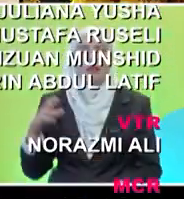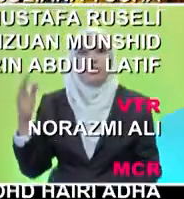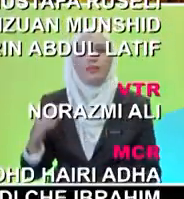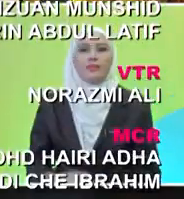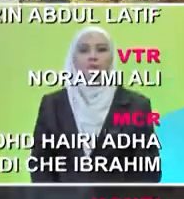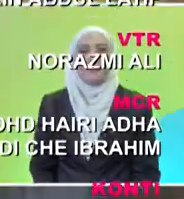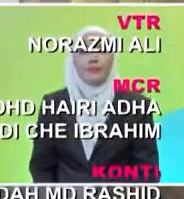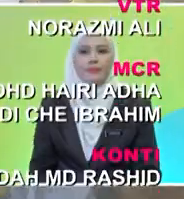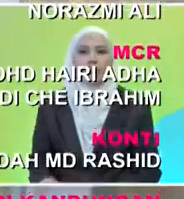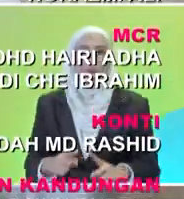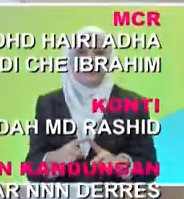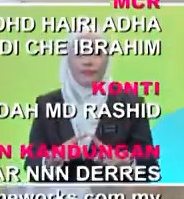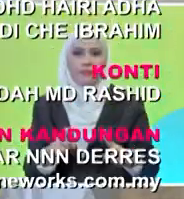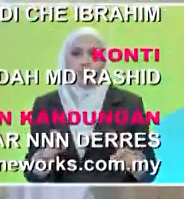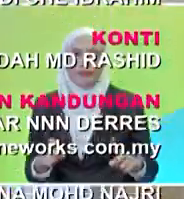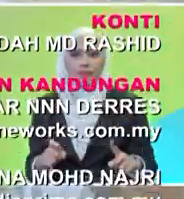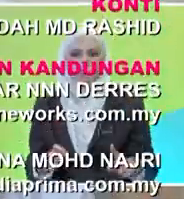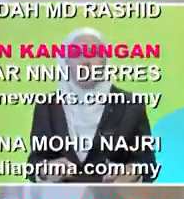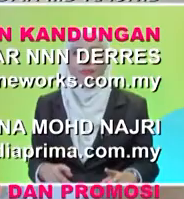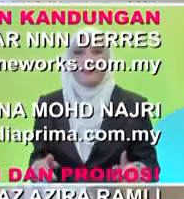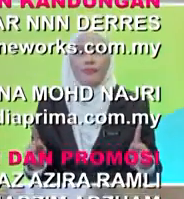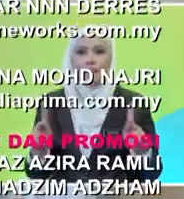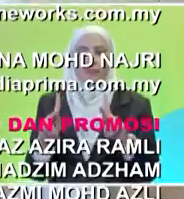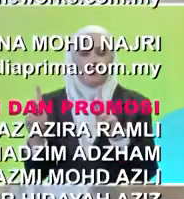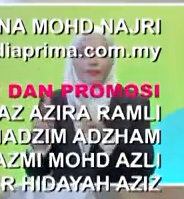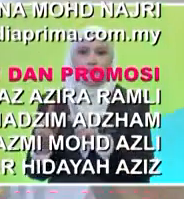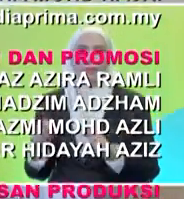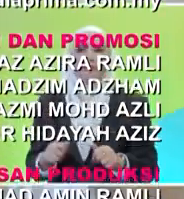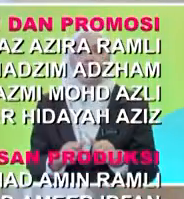dari pekan menuju ke desa